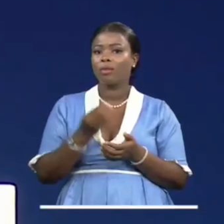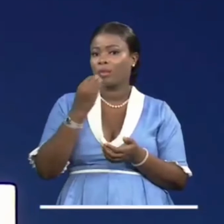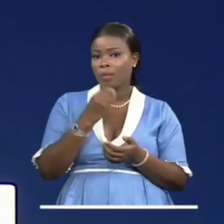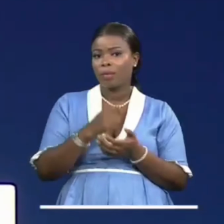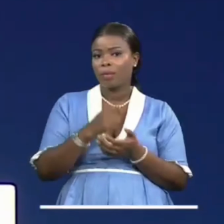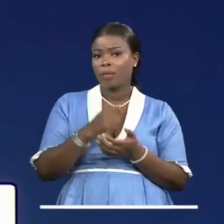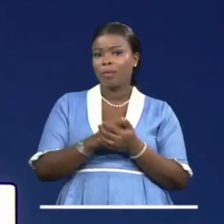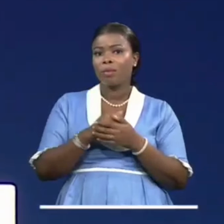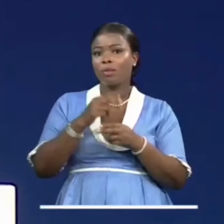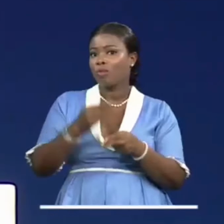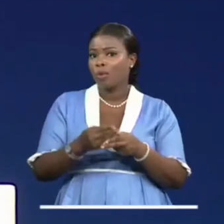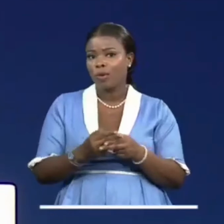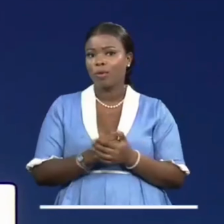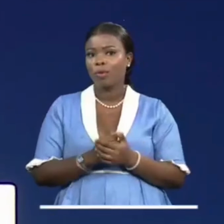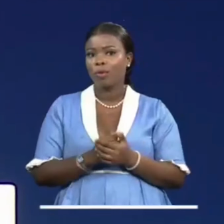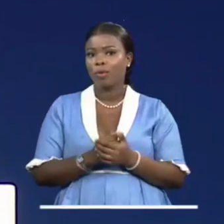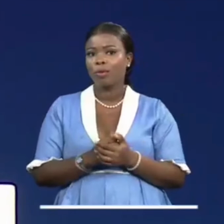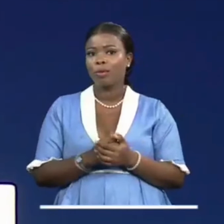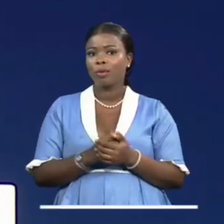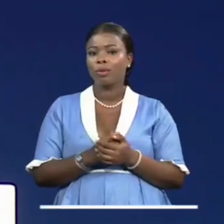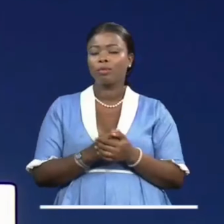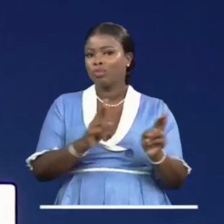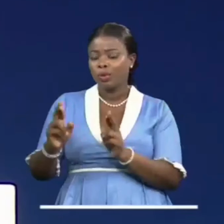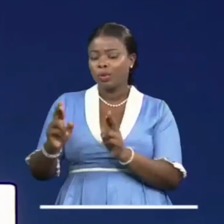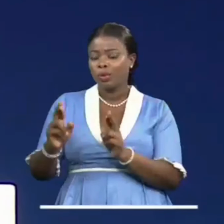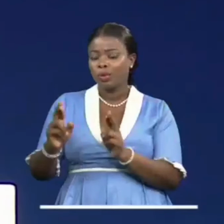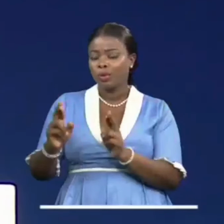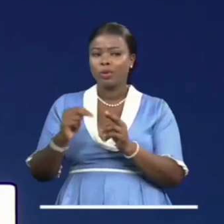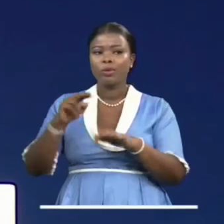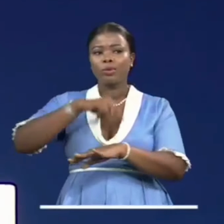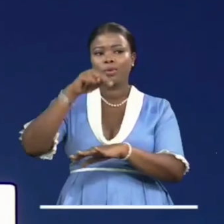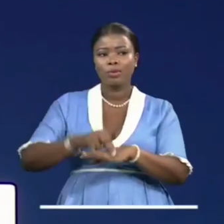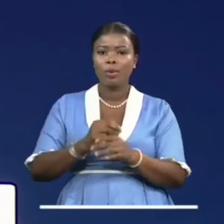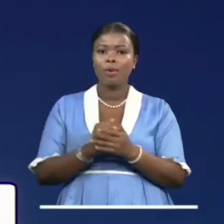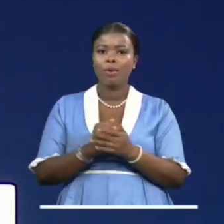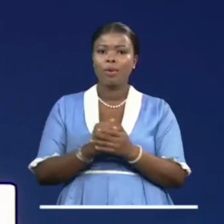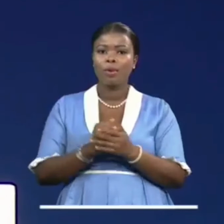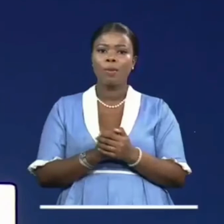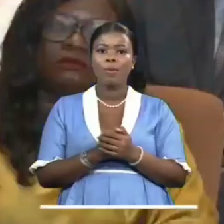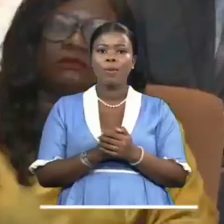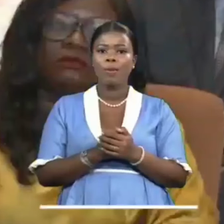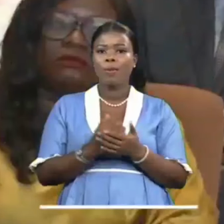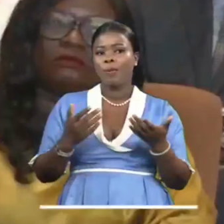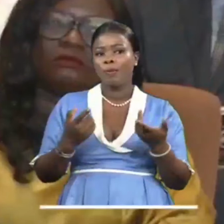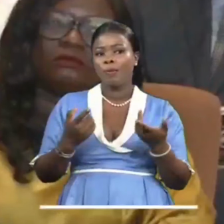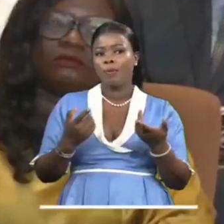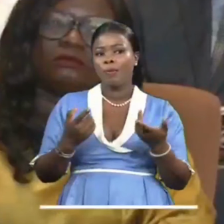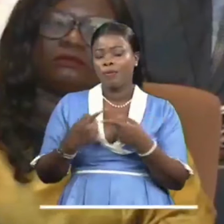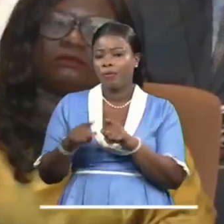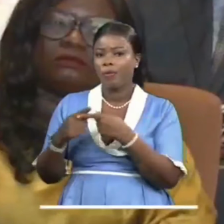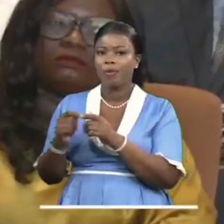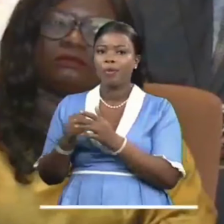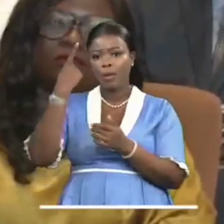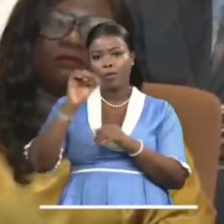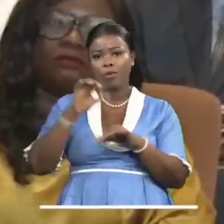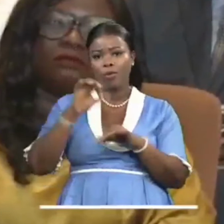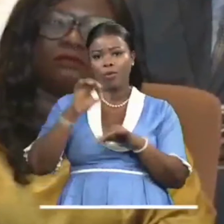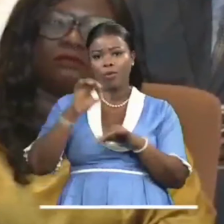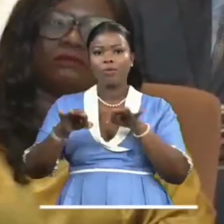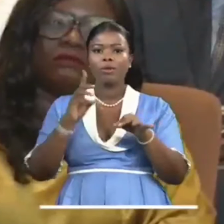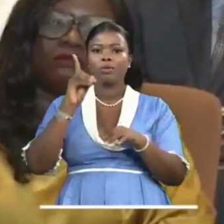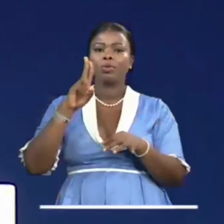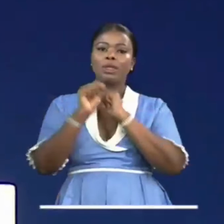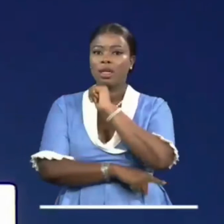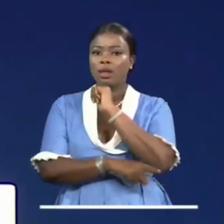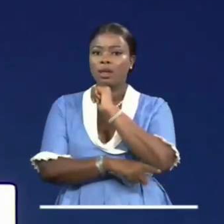ça dans dans les ressources naturelles des filières vraiment au niveau des industries manufacturières pour faire du Sénégal un pays qui sont un